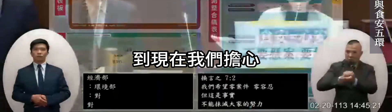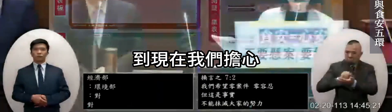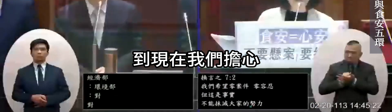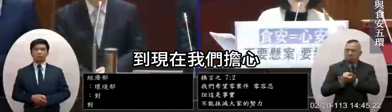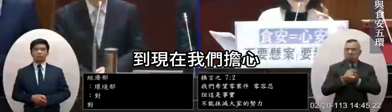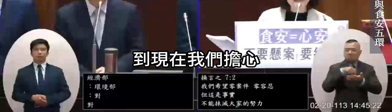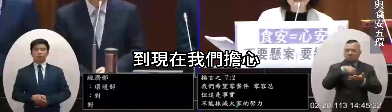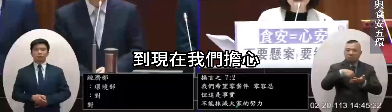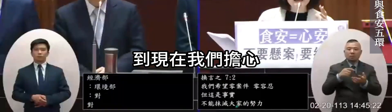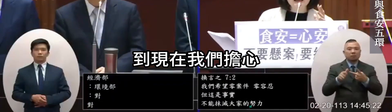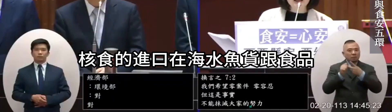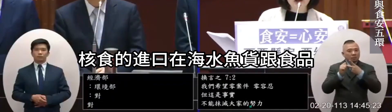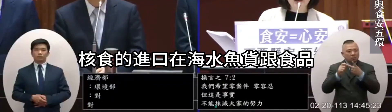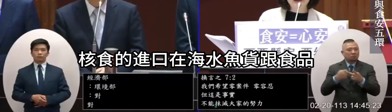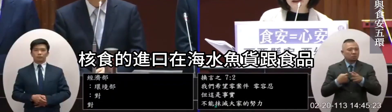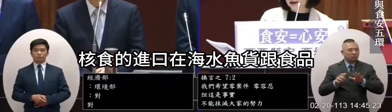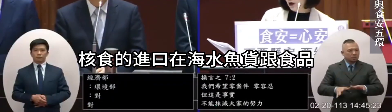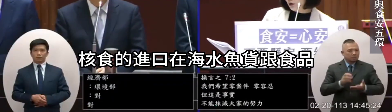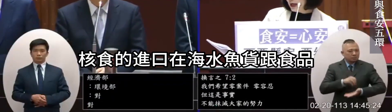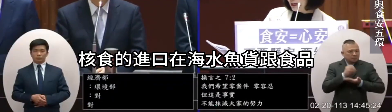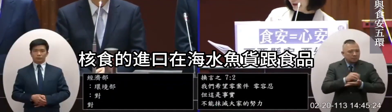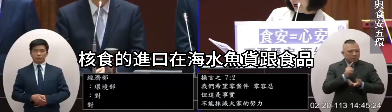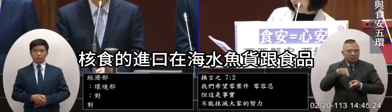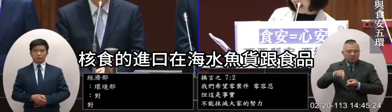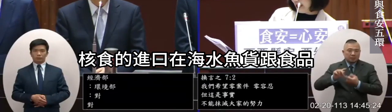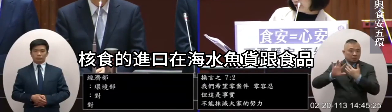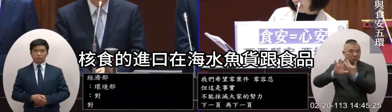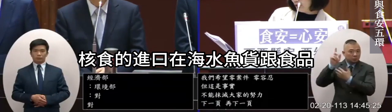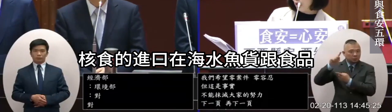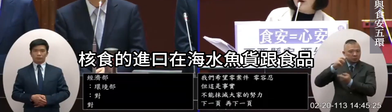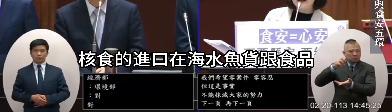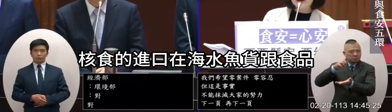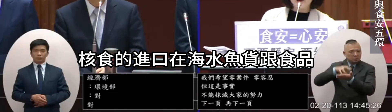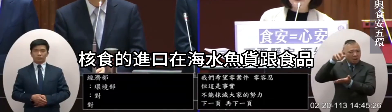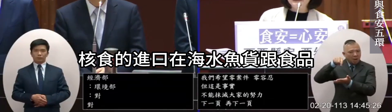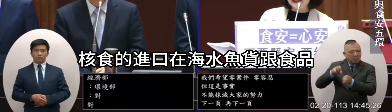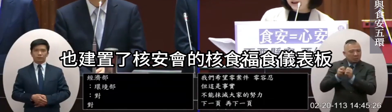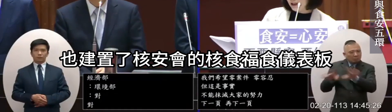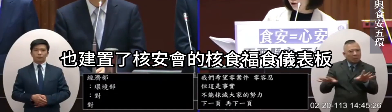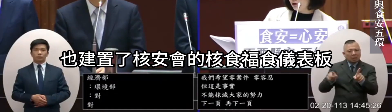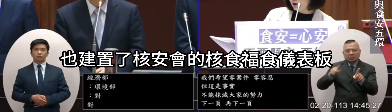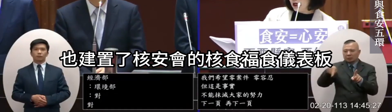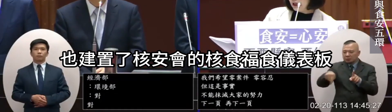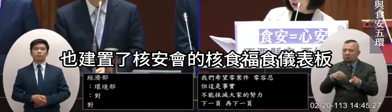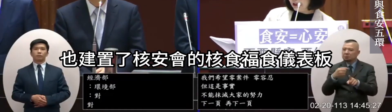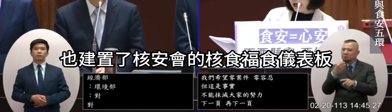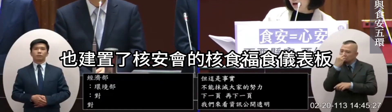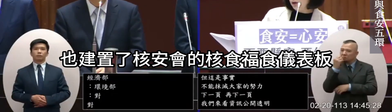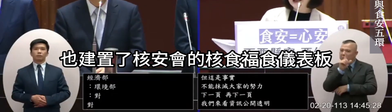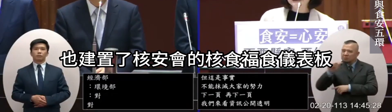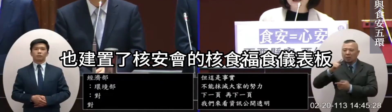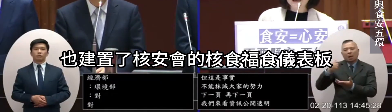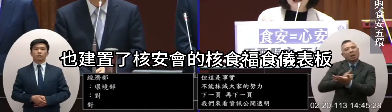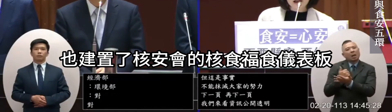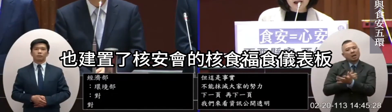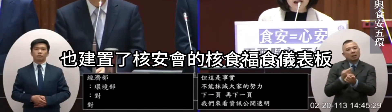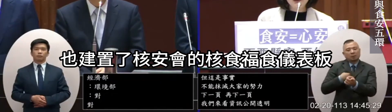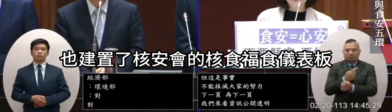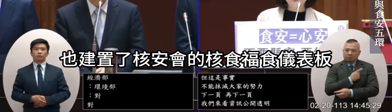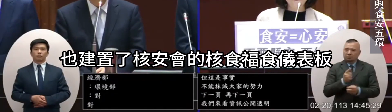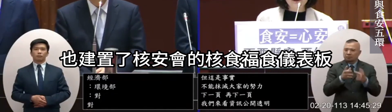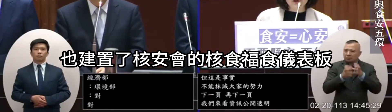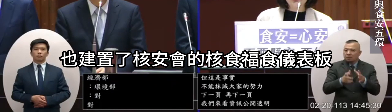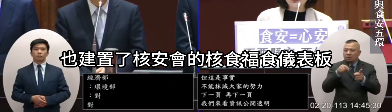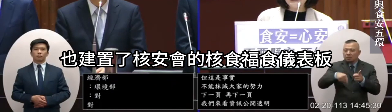到现在我们担心何时的进口，在海水渔获跟食品也建制了和安会的